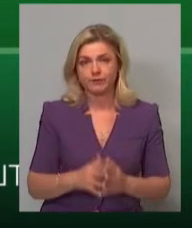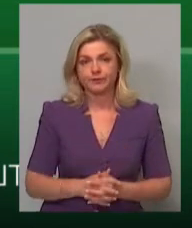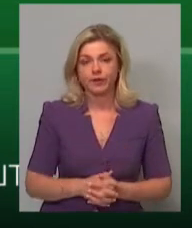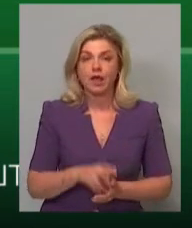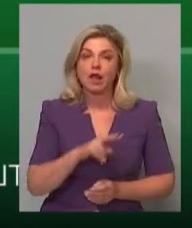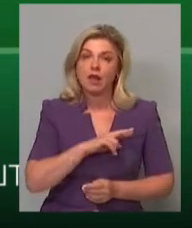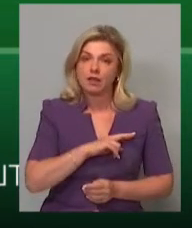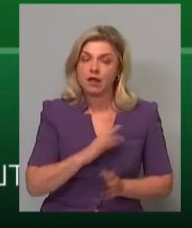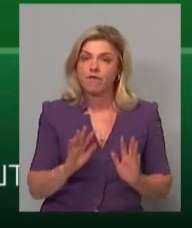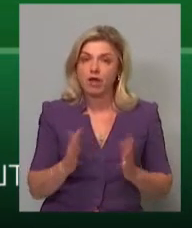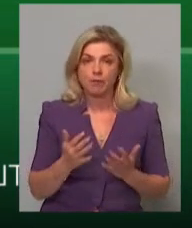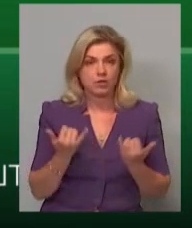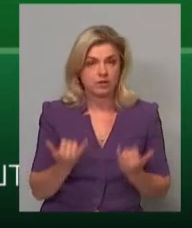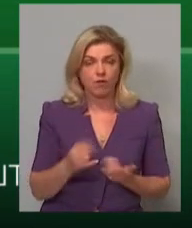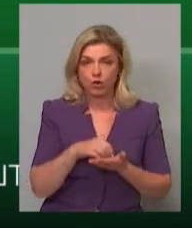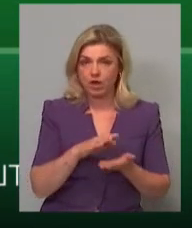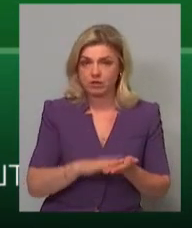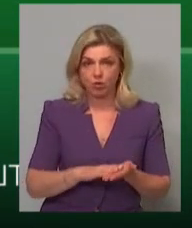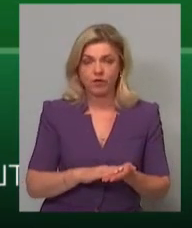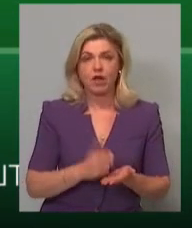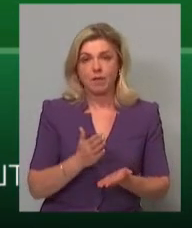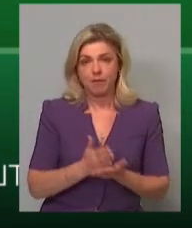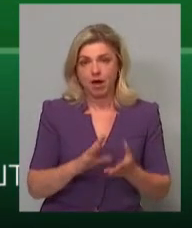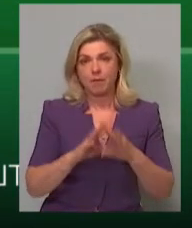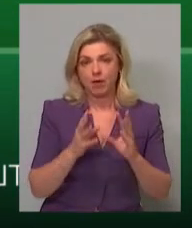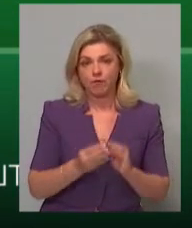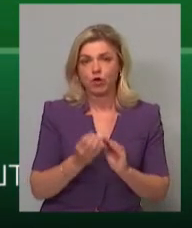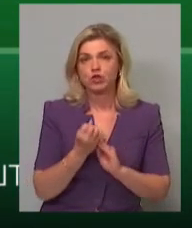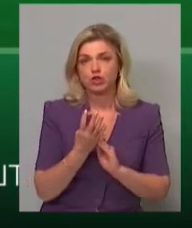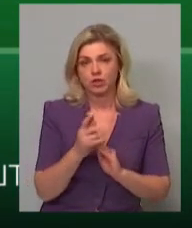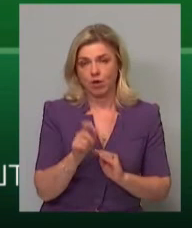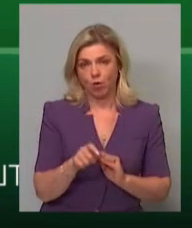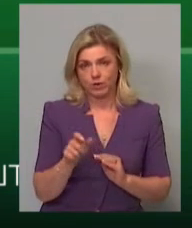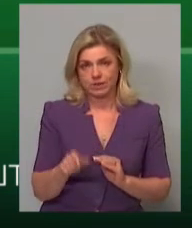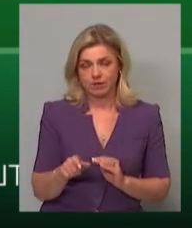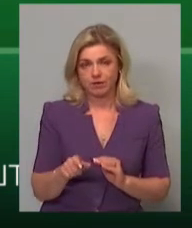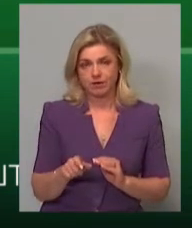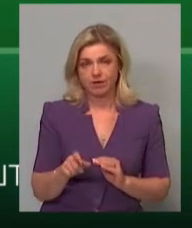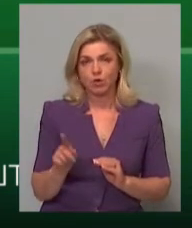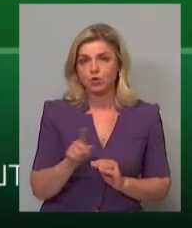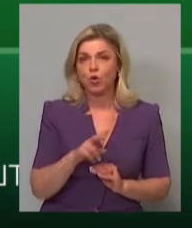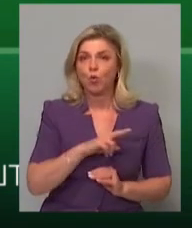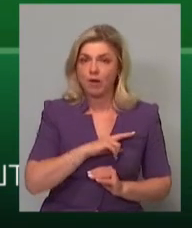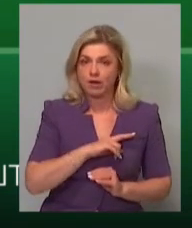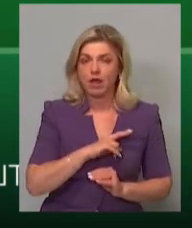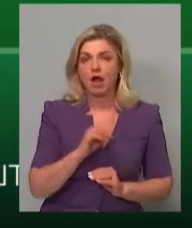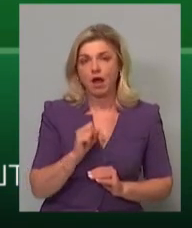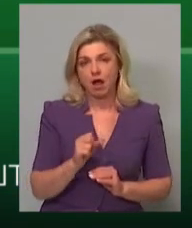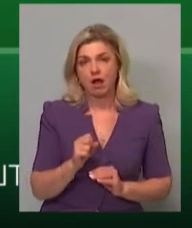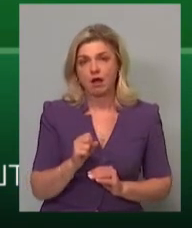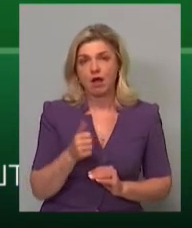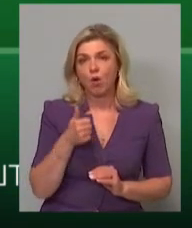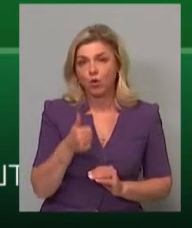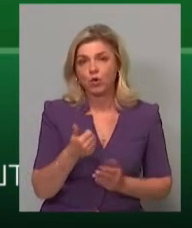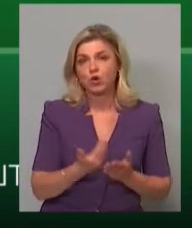Летальних випадків на сьогодні не зареєстровано, ми таки маємо 14 осіб, що померли, а також з хороших